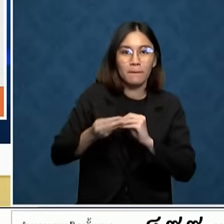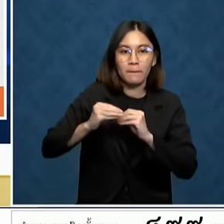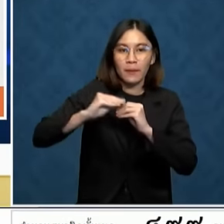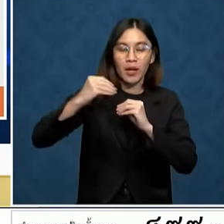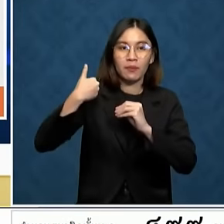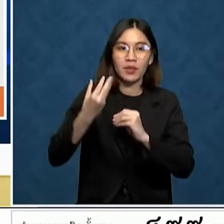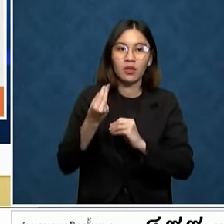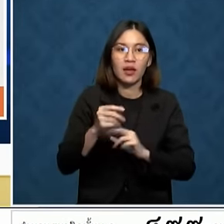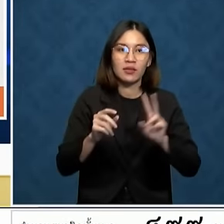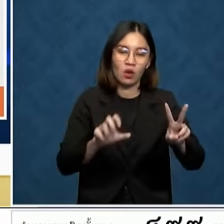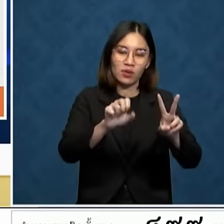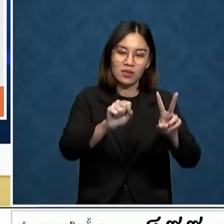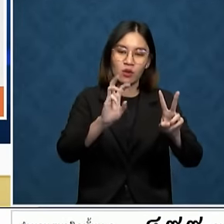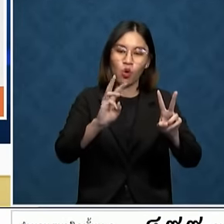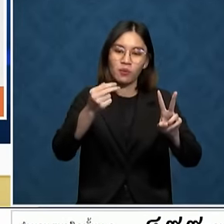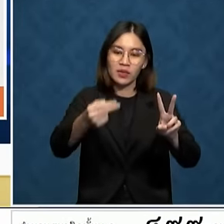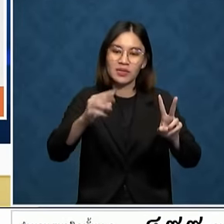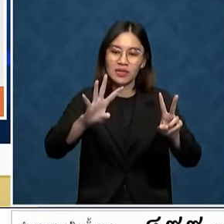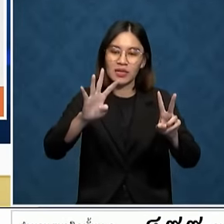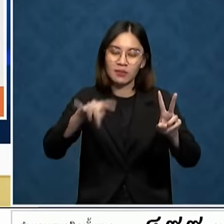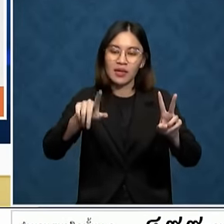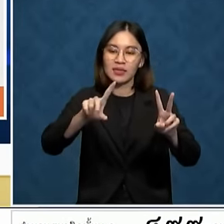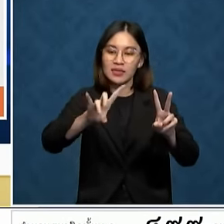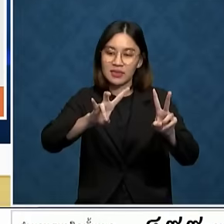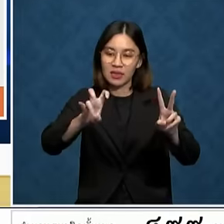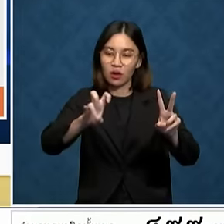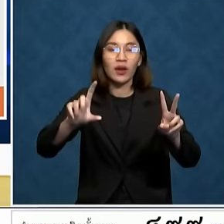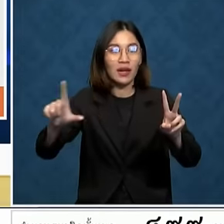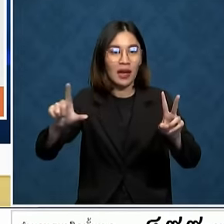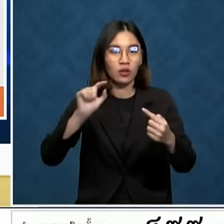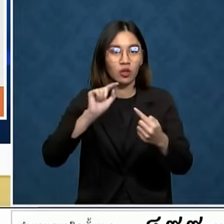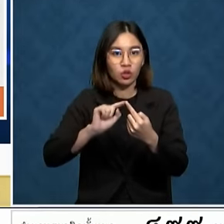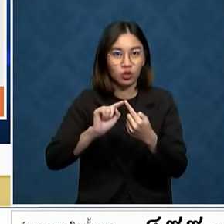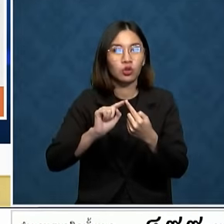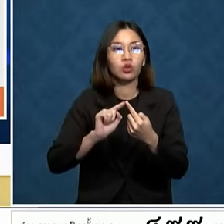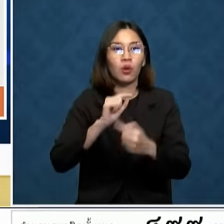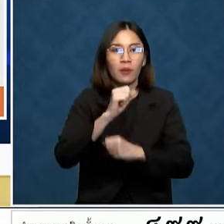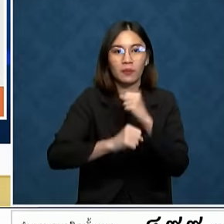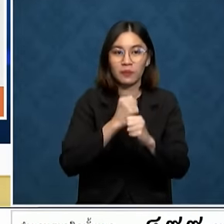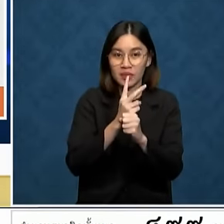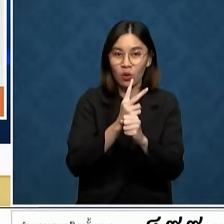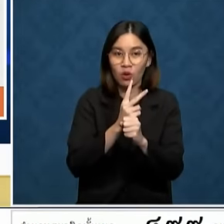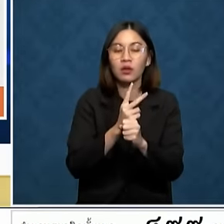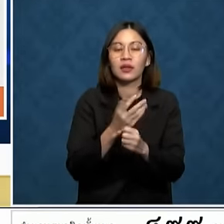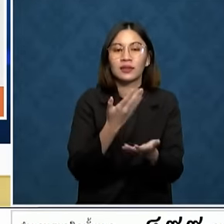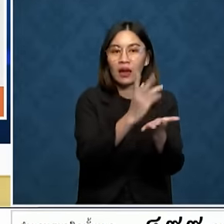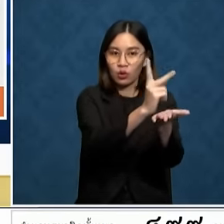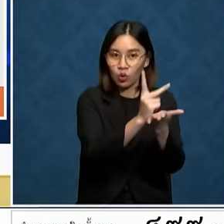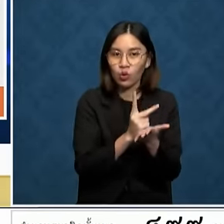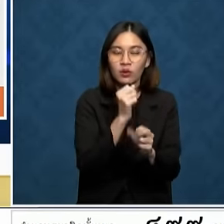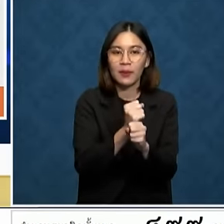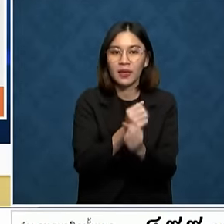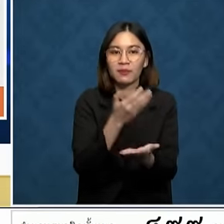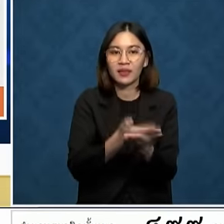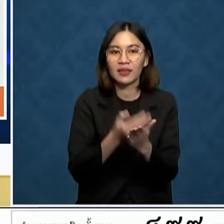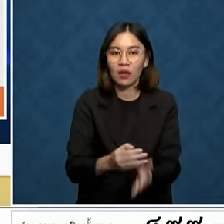อย่างน้อย 2,064,700 ล้านบาทจากการเบ่งมประมาณ 2 ปีตดครับเพื่อกู้เงินมาทำ Digital Wallet